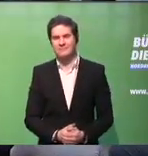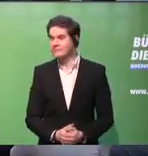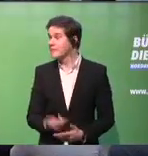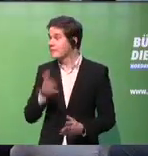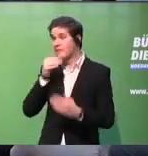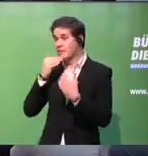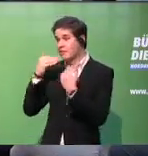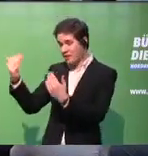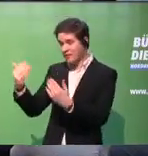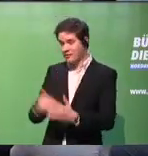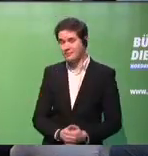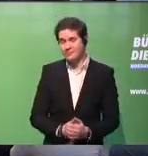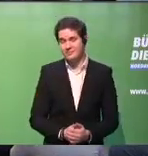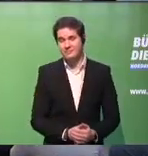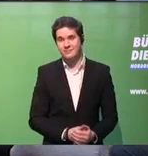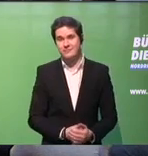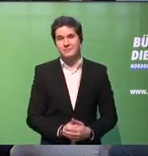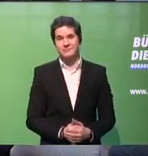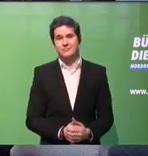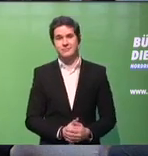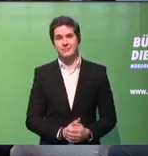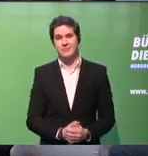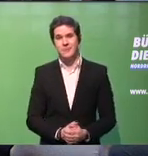Vielen Dank, Peter.